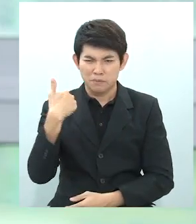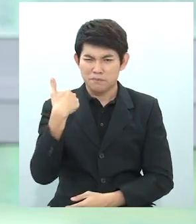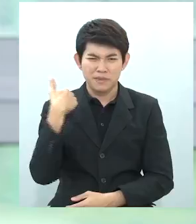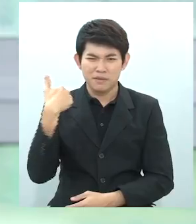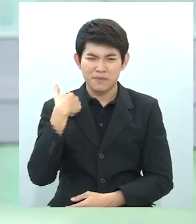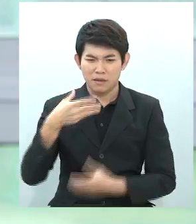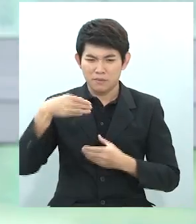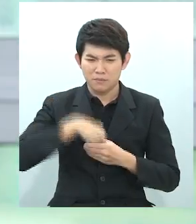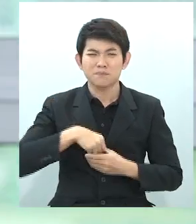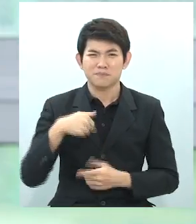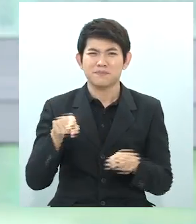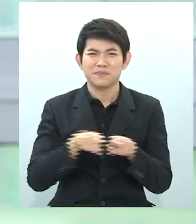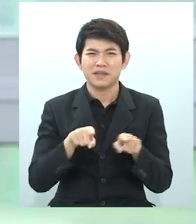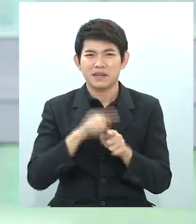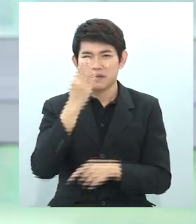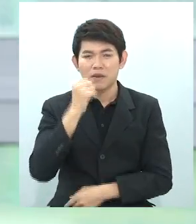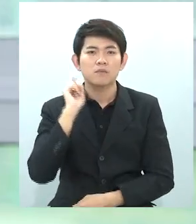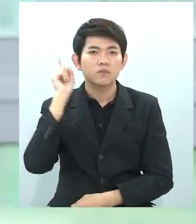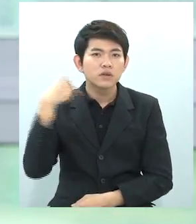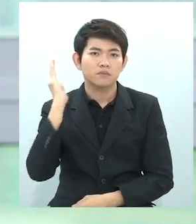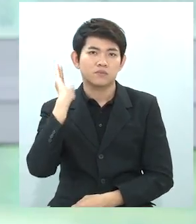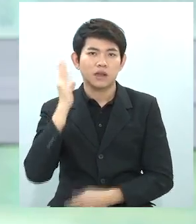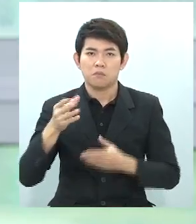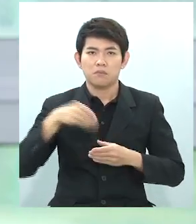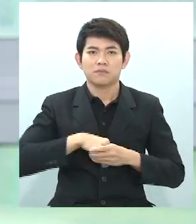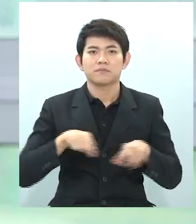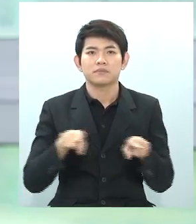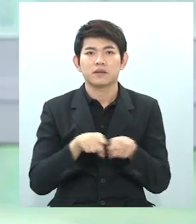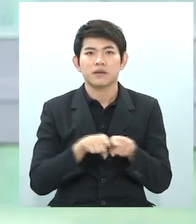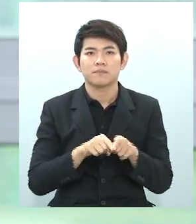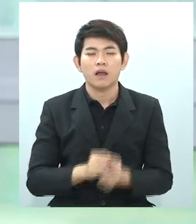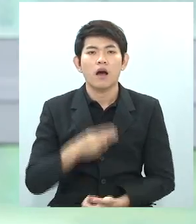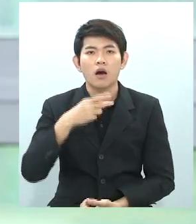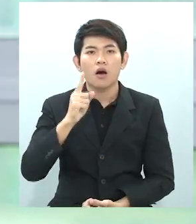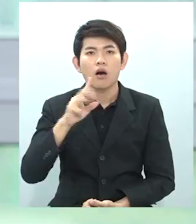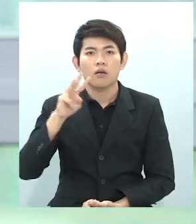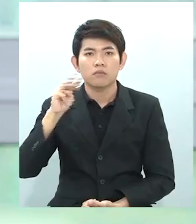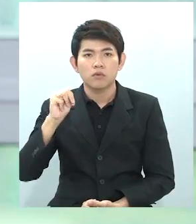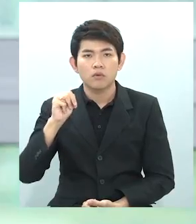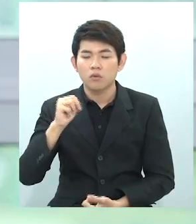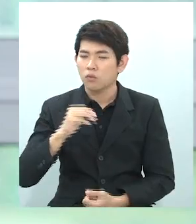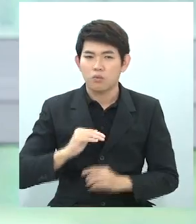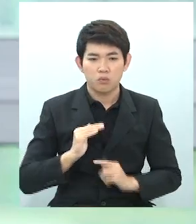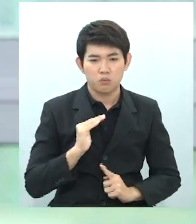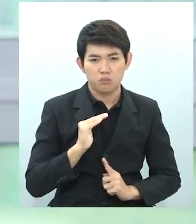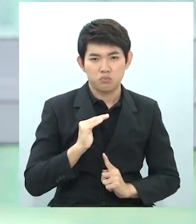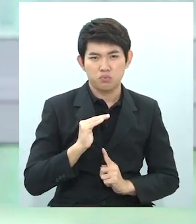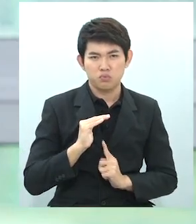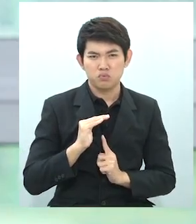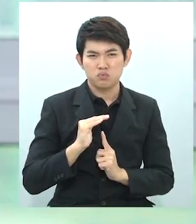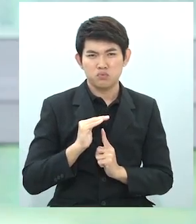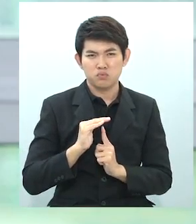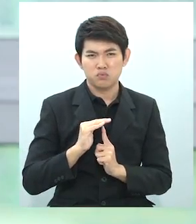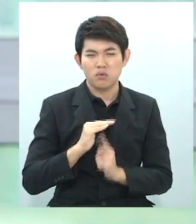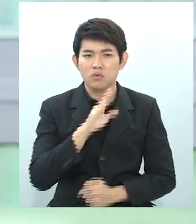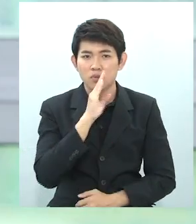ายด้วยเหมือนกันนะคะมีทั้งเพศหญิงเพศชายนะคะซึ่งฮอร์โมนแอนโดรเจนนี้นะคะจะมีปริมาณที่สูงขึ้นในช่วงที่เ